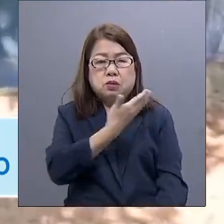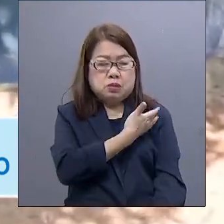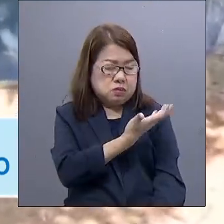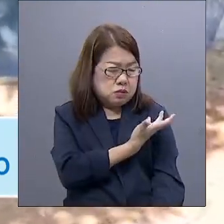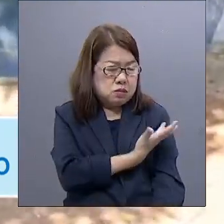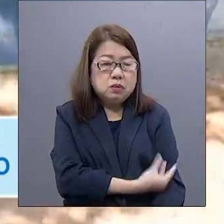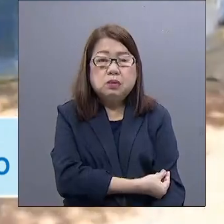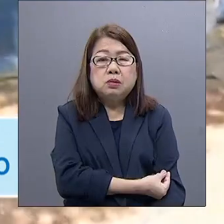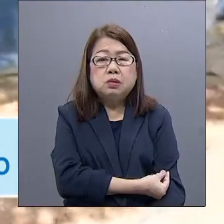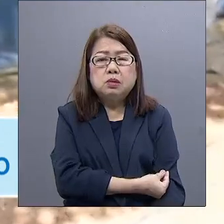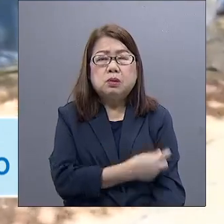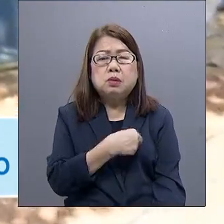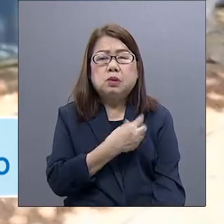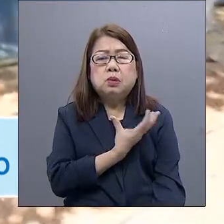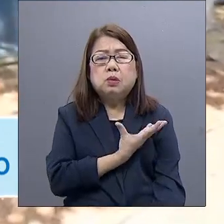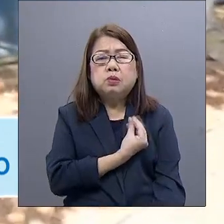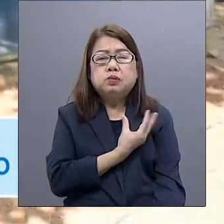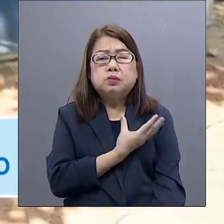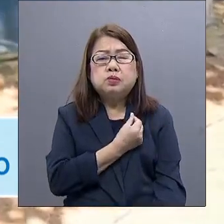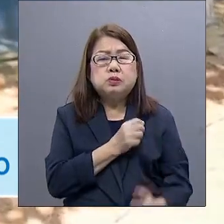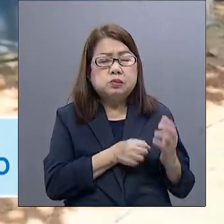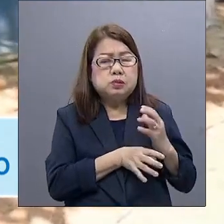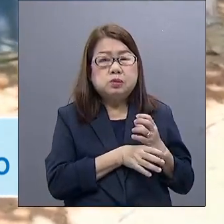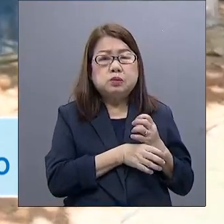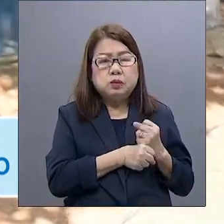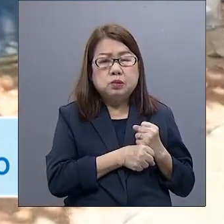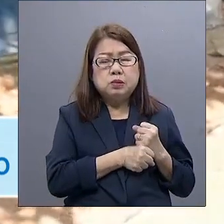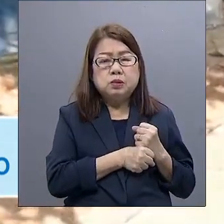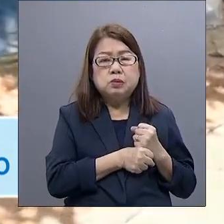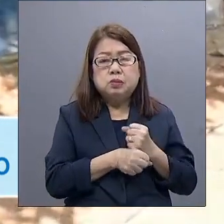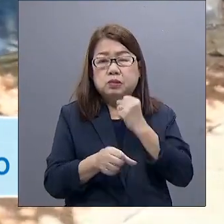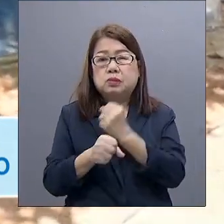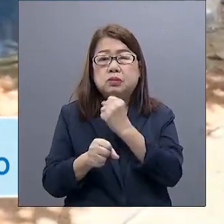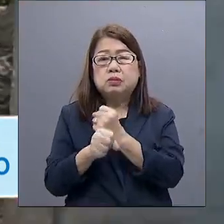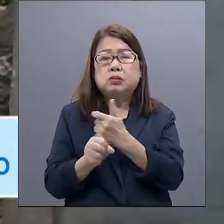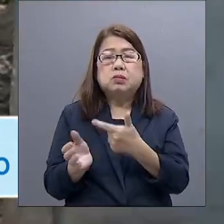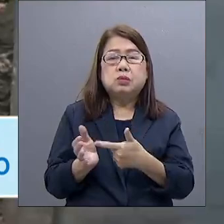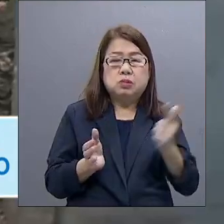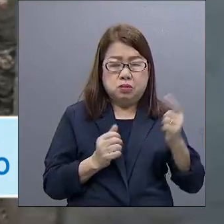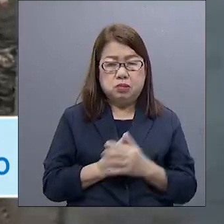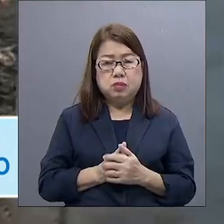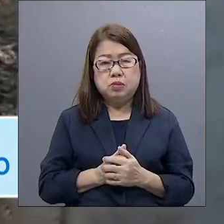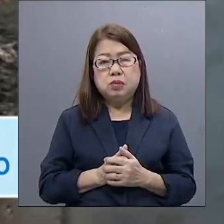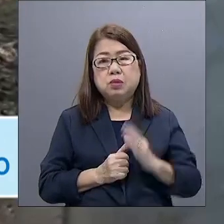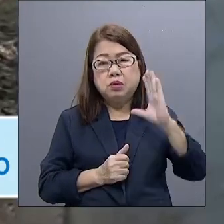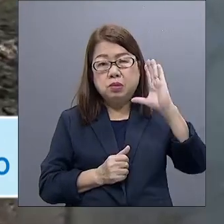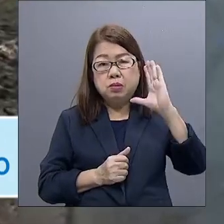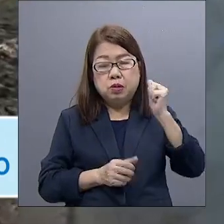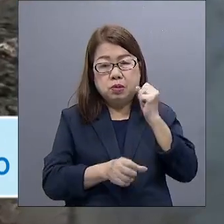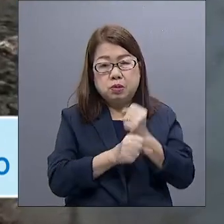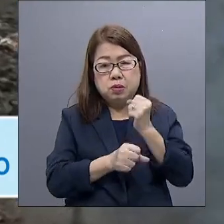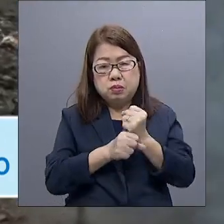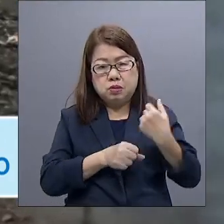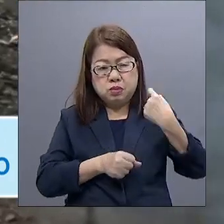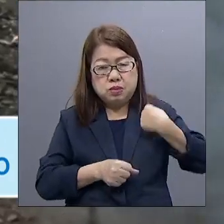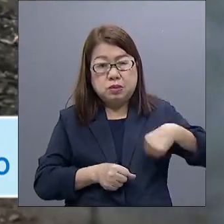ารป่วยเส้นเลดหวใจตีบ แล้วกต้องพูกออกจักงานคือคุพ่อเ พูเปพ่อ เขาเป็รอปะพ่อนะคะก็ทำ